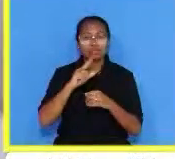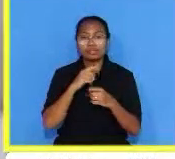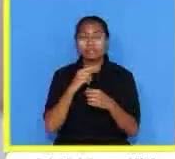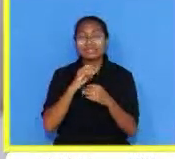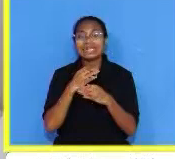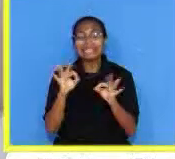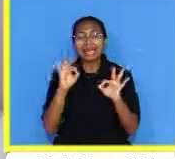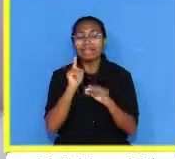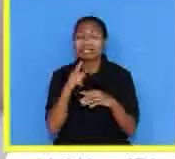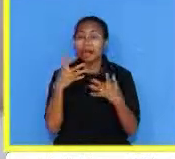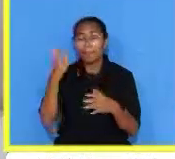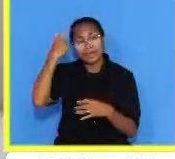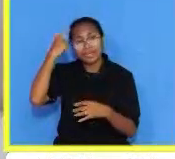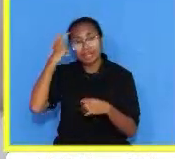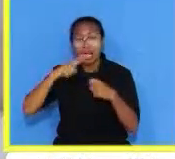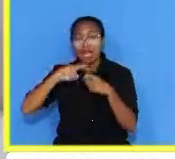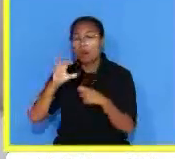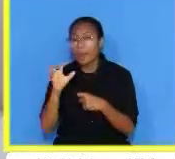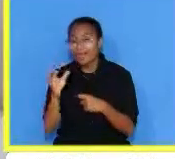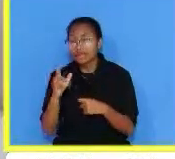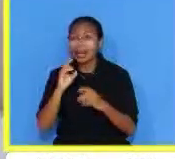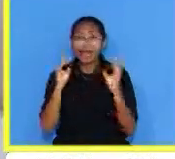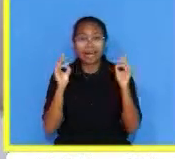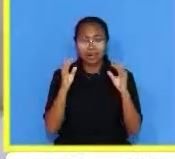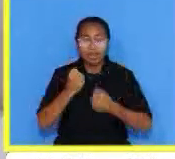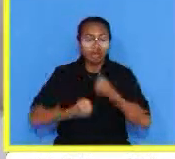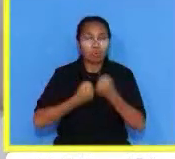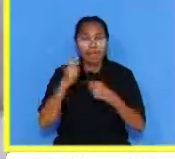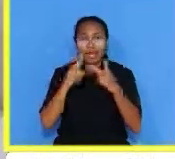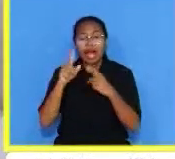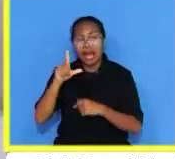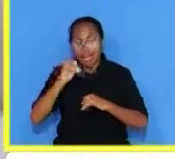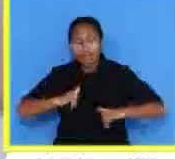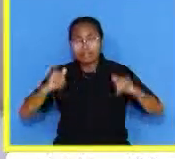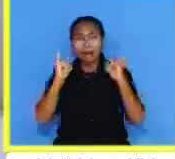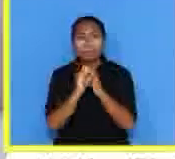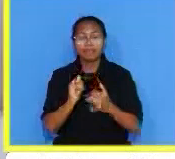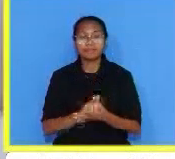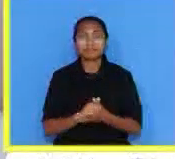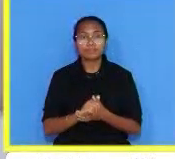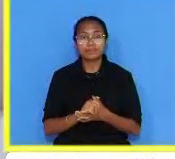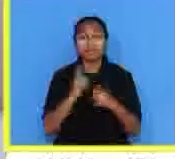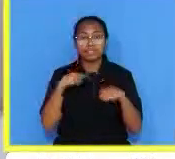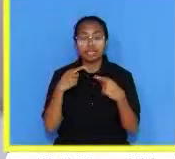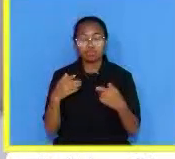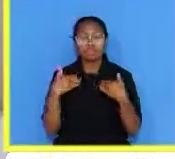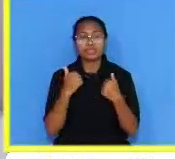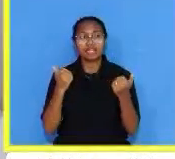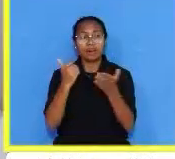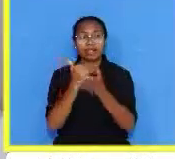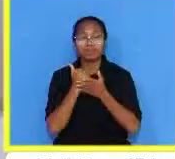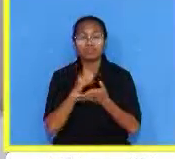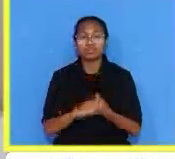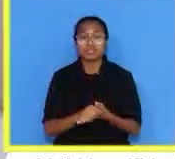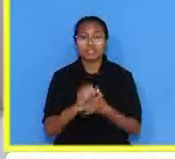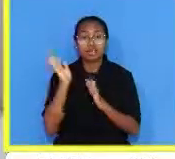Dan saya pikir di kabupaten-kabupaten lain juga melakukan hal yang sama, jadi bisa dibantu.